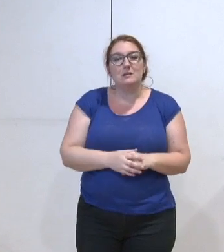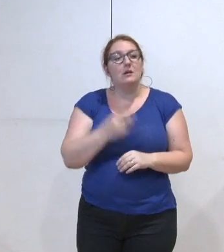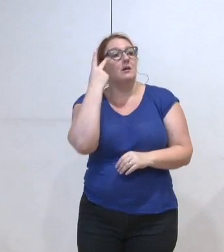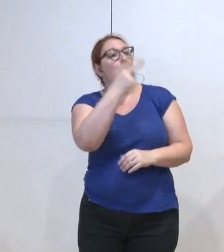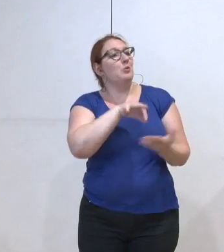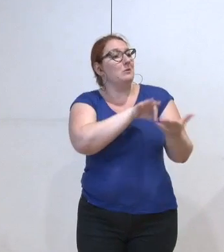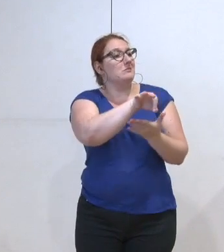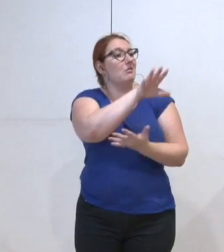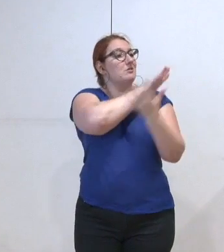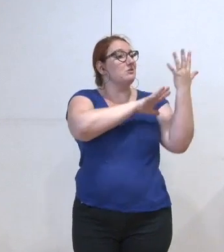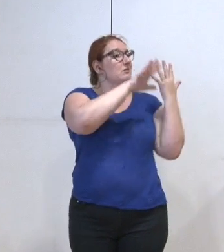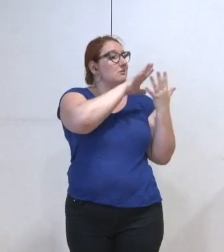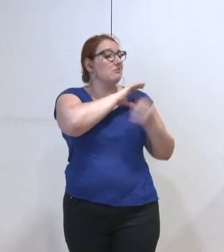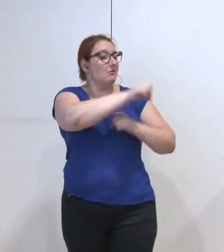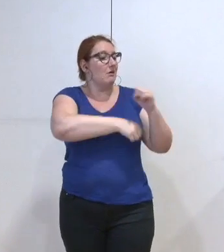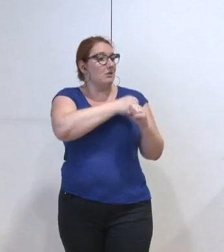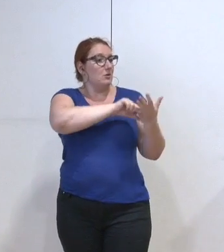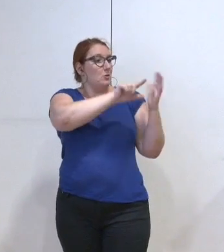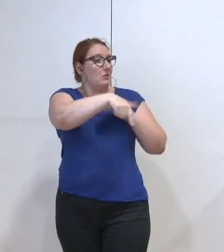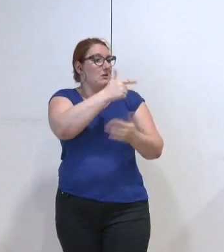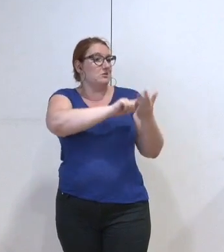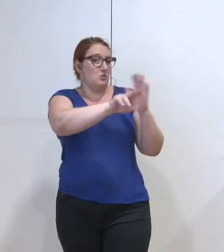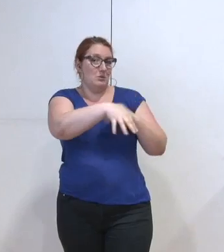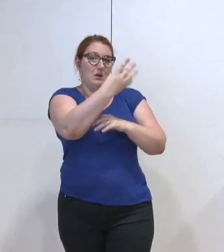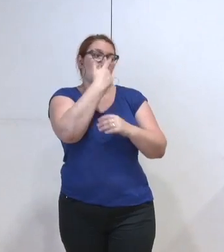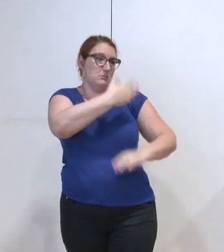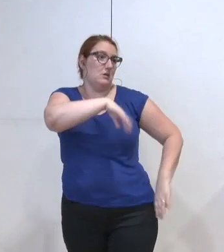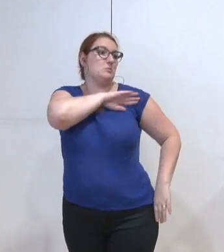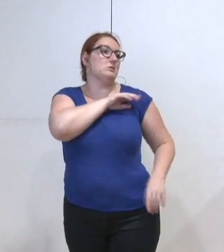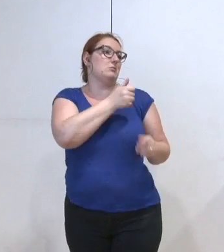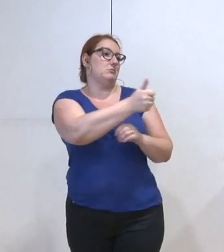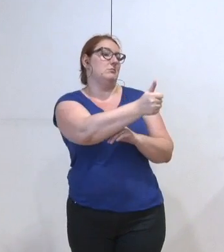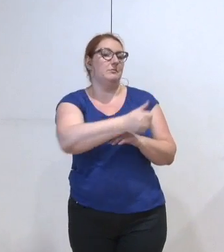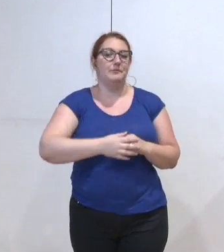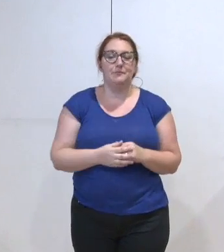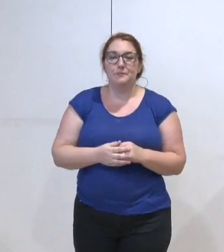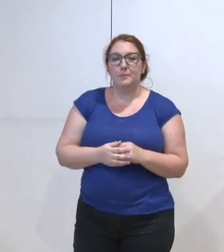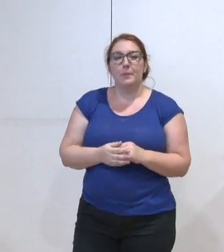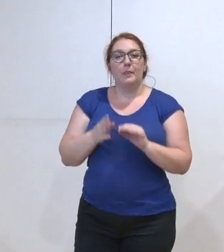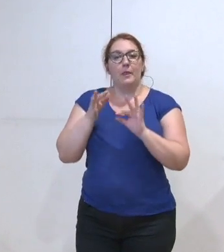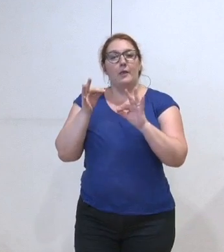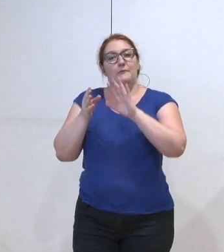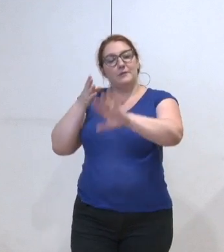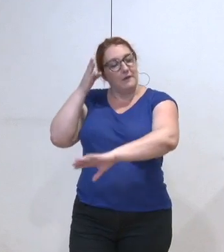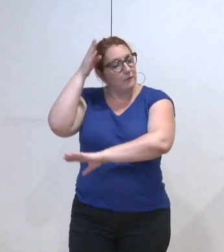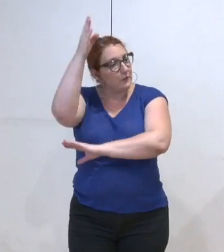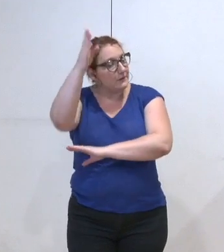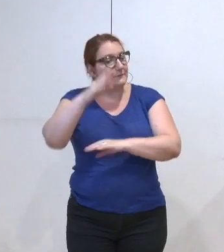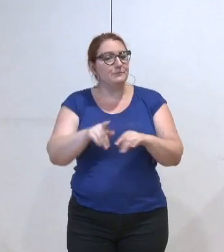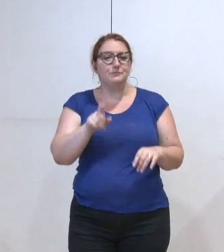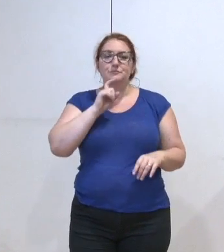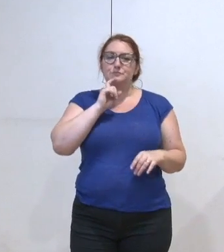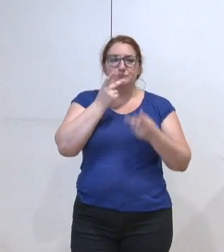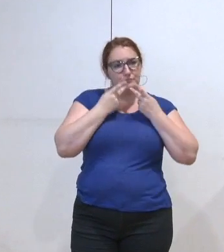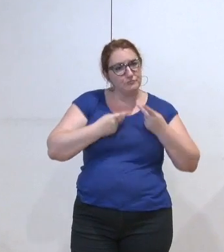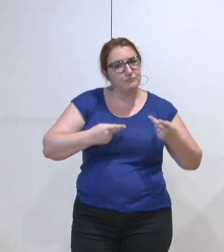notamment les choix de l'année 2013-204 pour pour l'avenir comme je vous l'ai indiqué pour l'équipe marché nous prenons